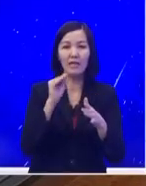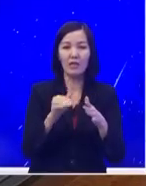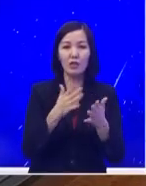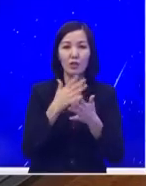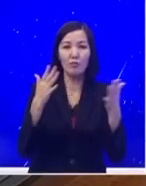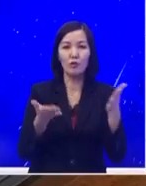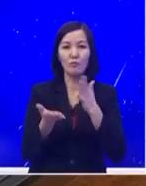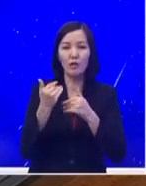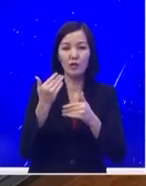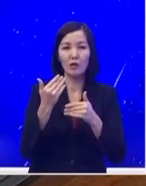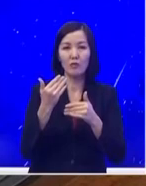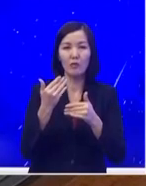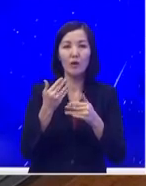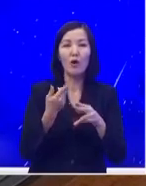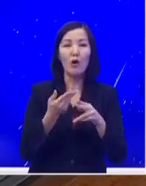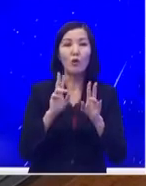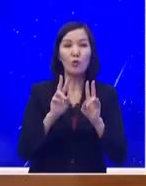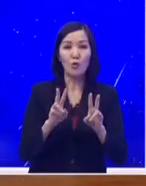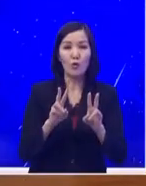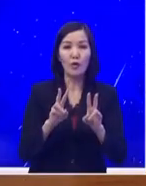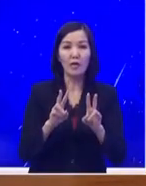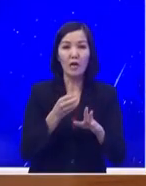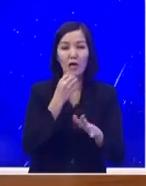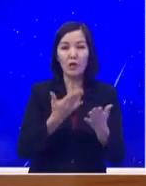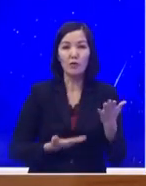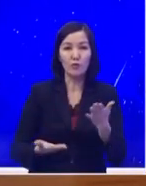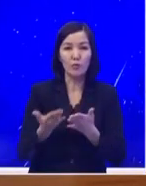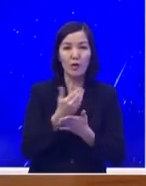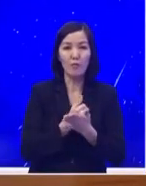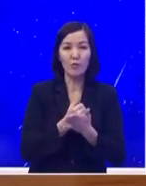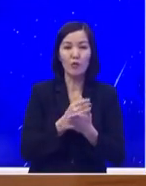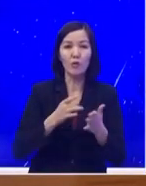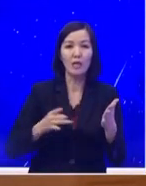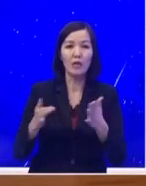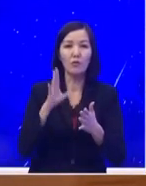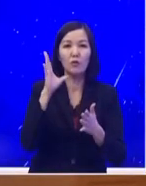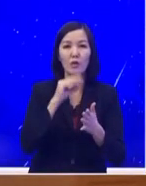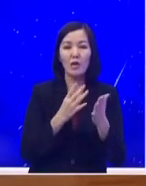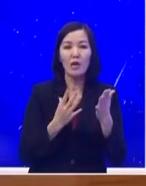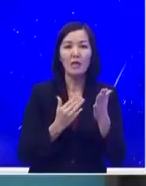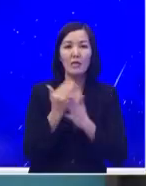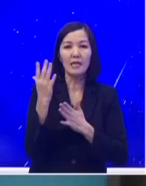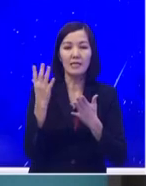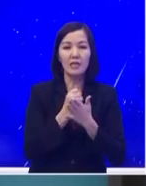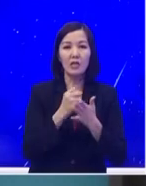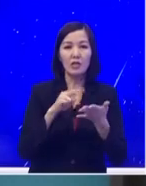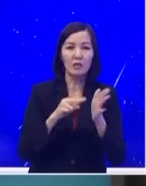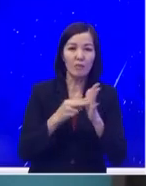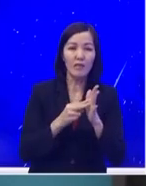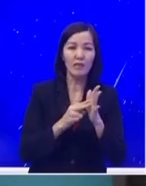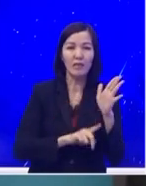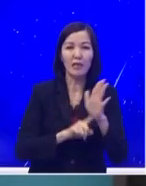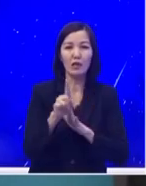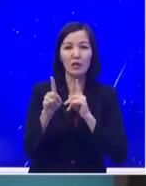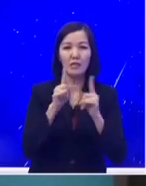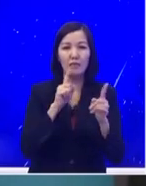больше прошлогодних показателей. Увы, несмотря на хорошую проделанную работу, регион не смог достичь республиканской планки. Начал собрание